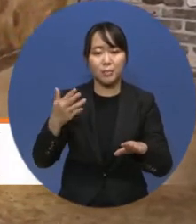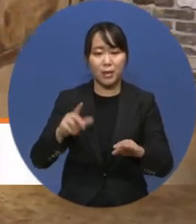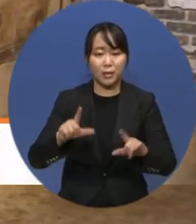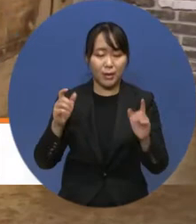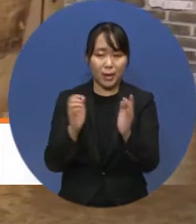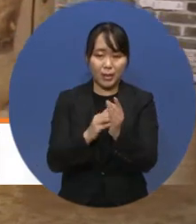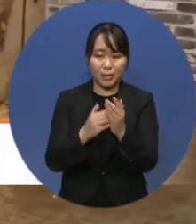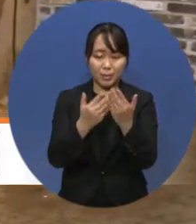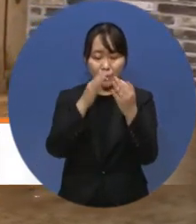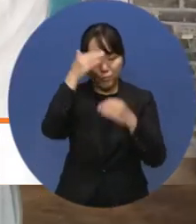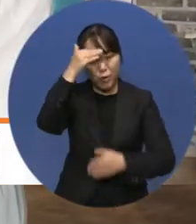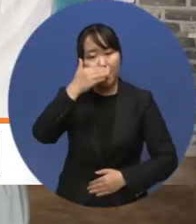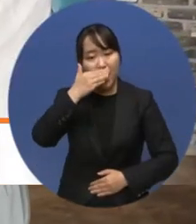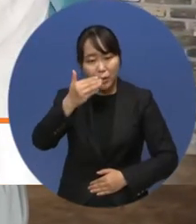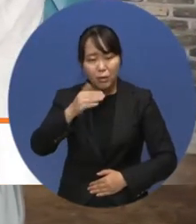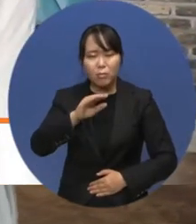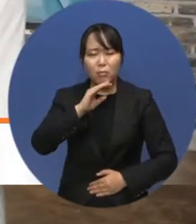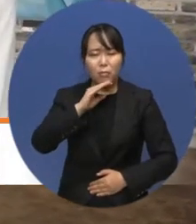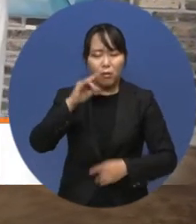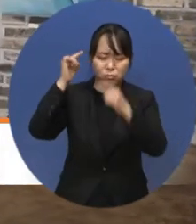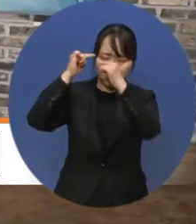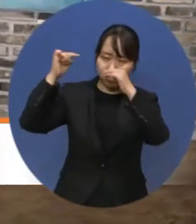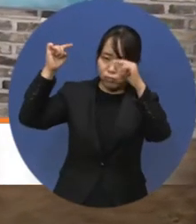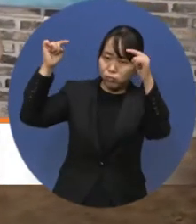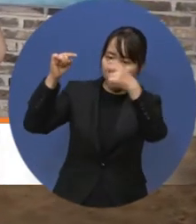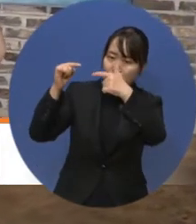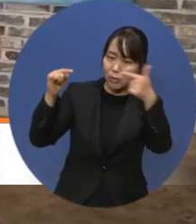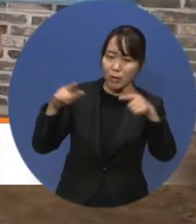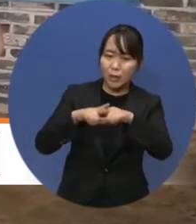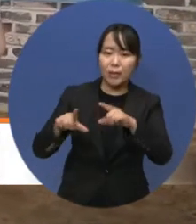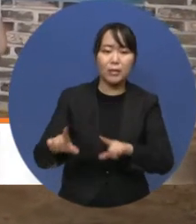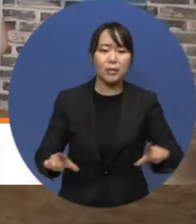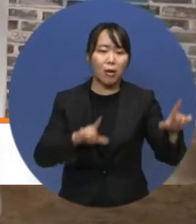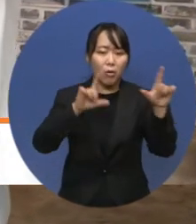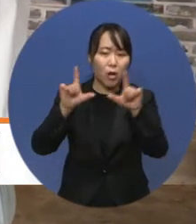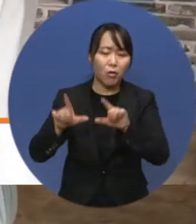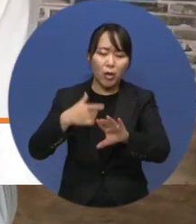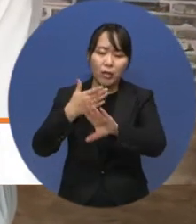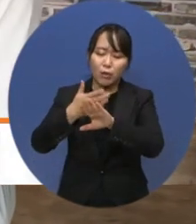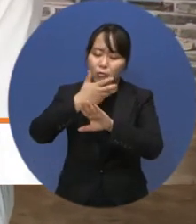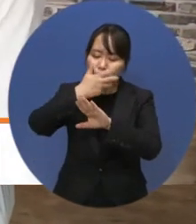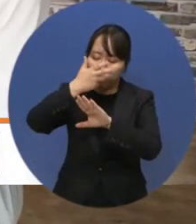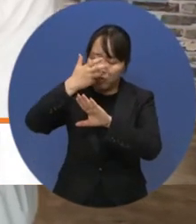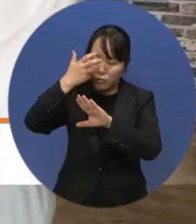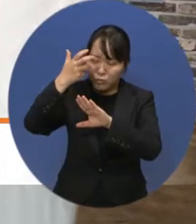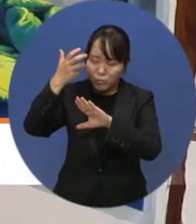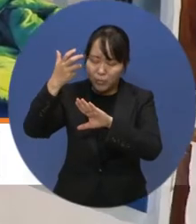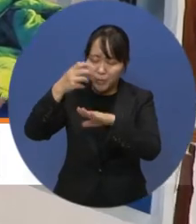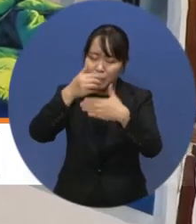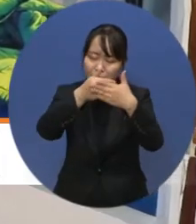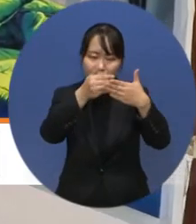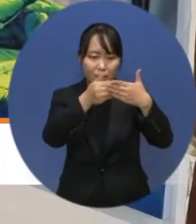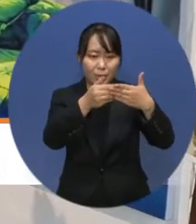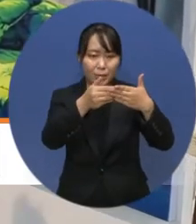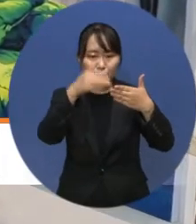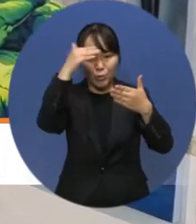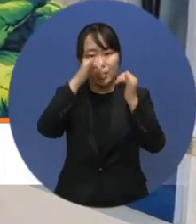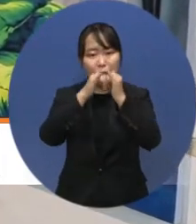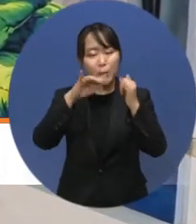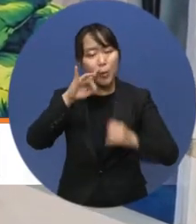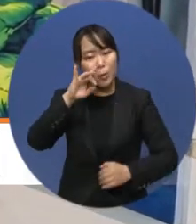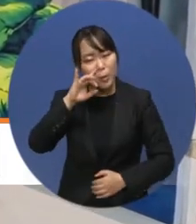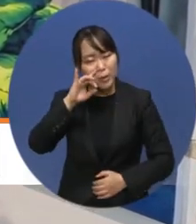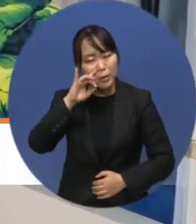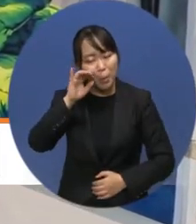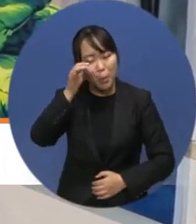이번 전시회는 무한한 상상력으로 일상과 또 다른 꿈의 세계를 화폭에 담아 관람객들의